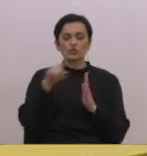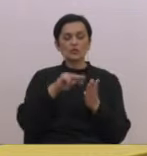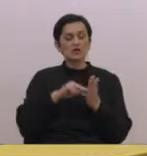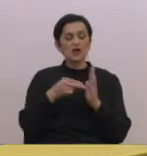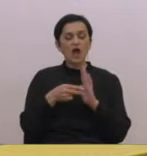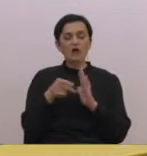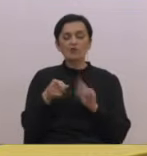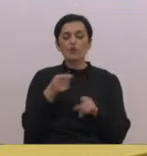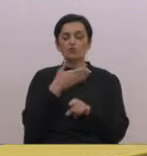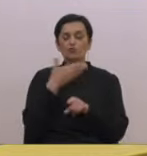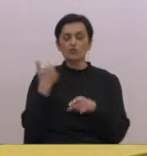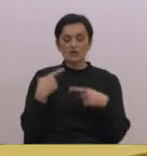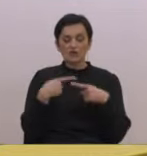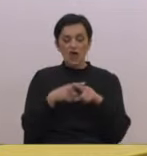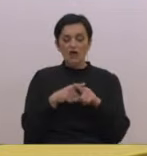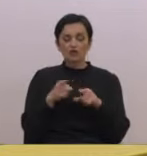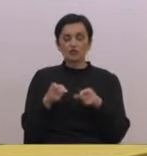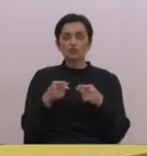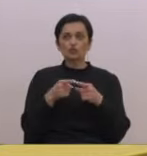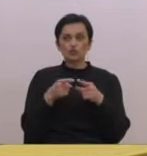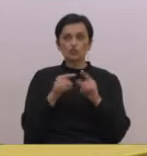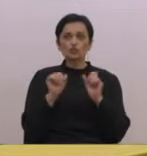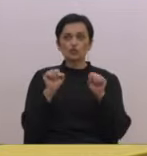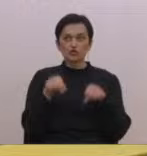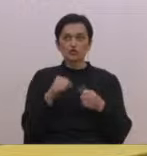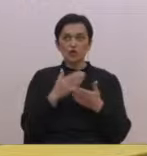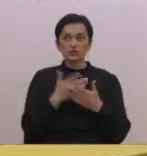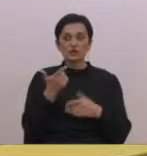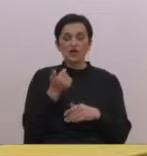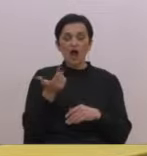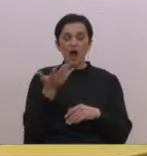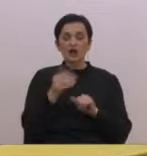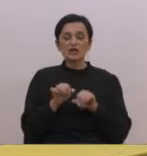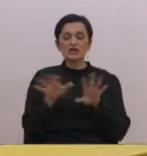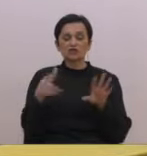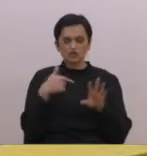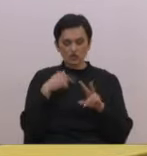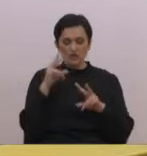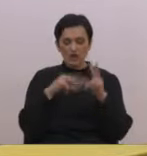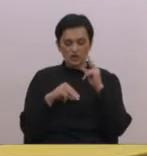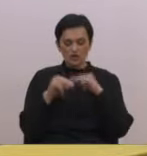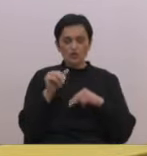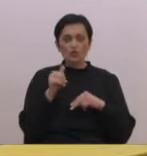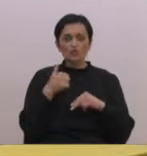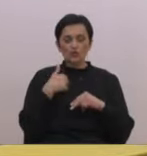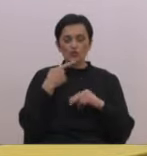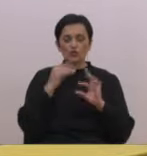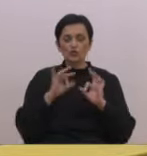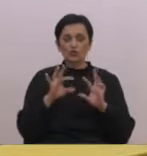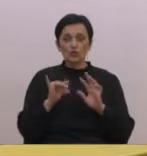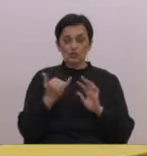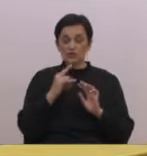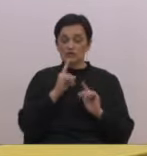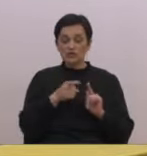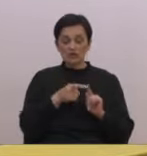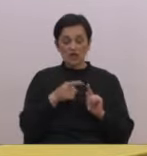და აქ ტექნიკური კუთხით შესაძლებელია გაზიფიცირება, ჩვენ ამას გავითვალისწინებთ. როგორც მოგახსენეთ, ჩვენ მიმდინარე